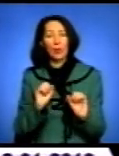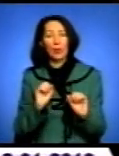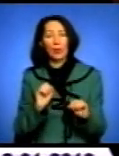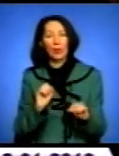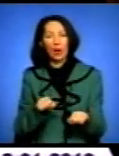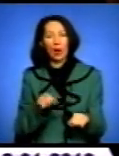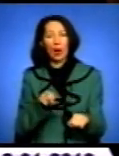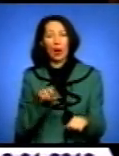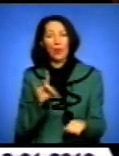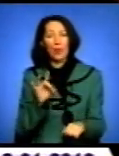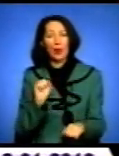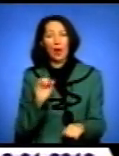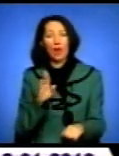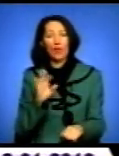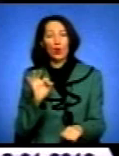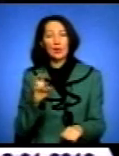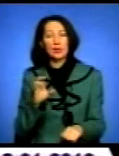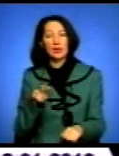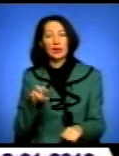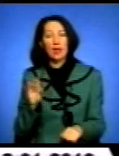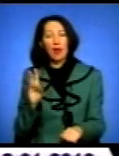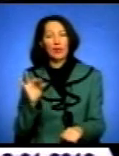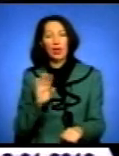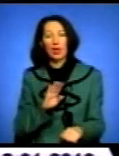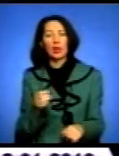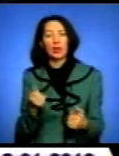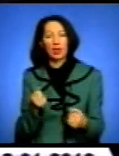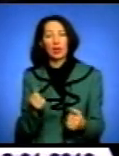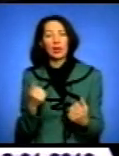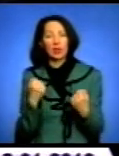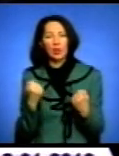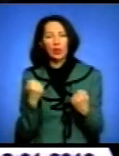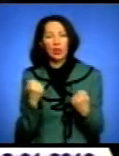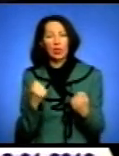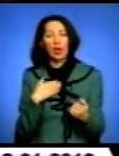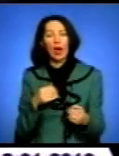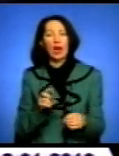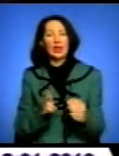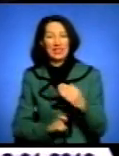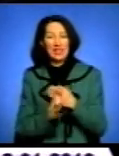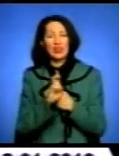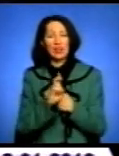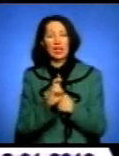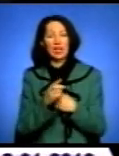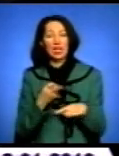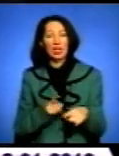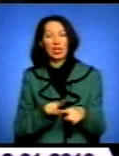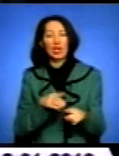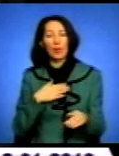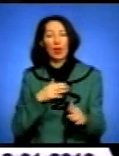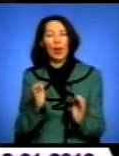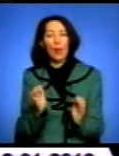православна, непохитна, а святині, які ми бережемо